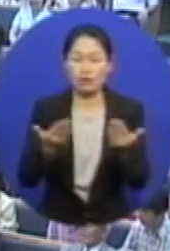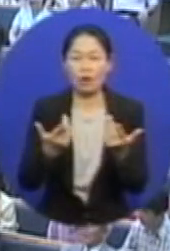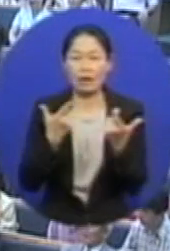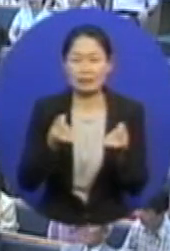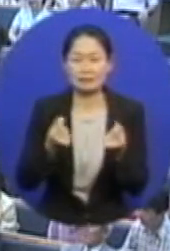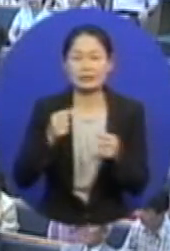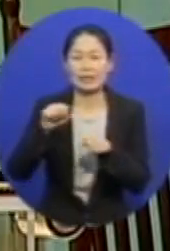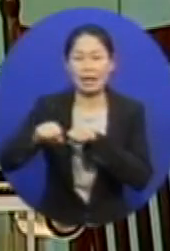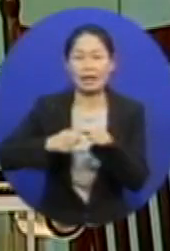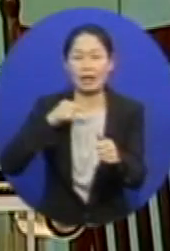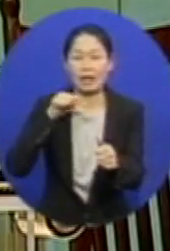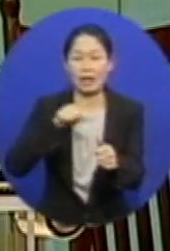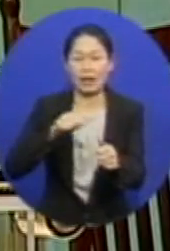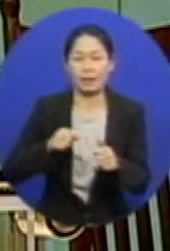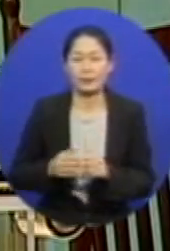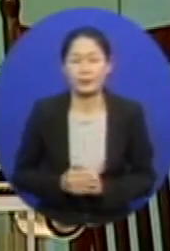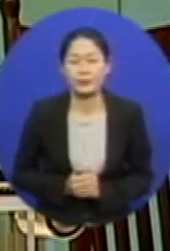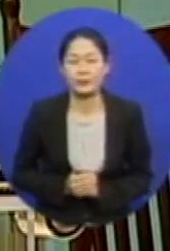하라